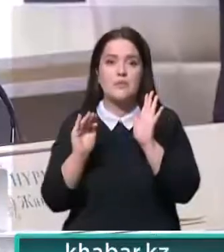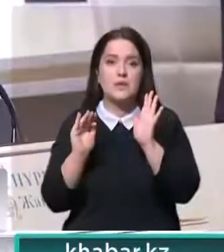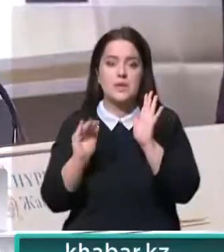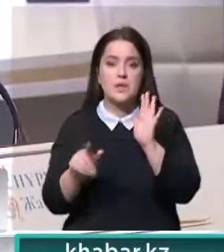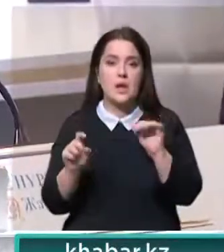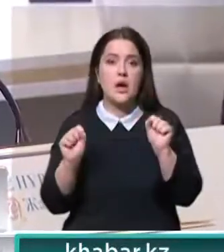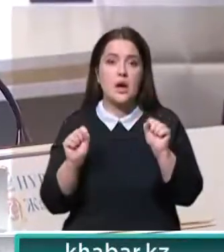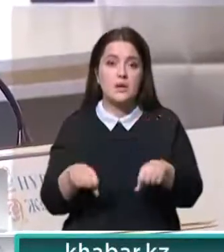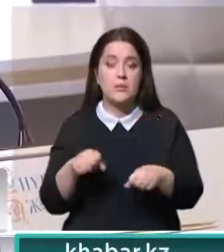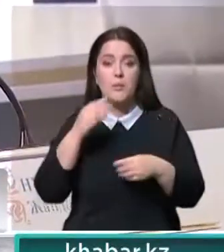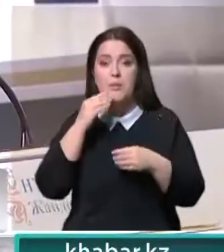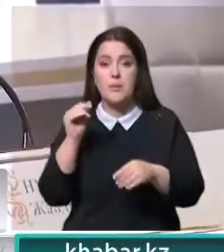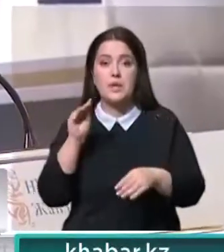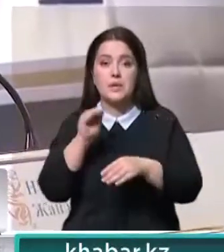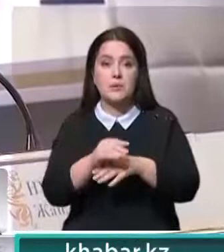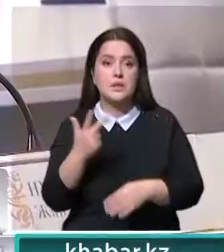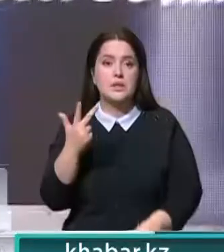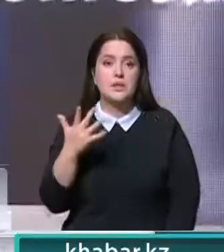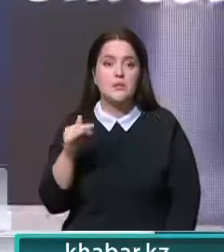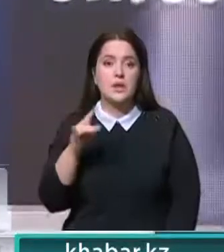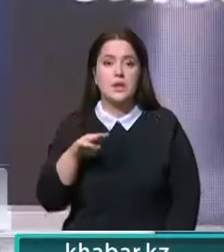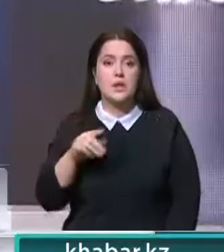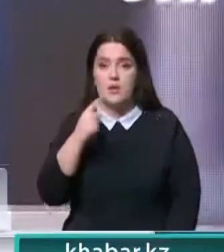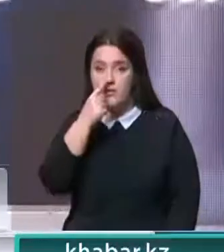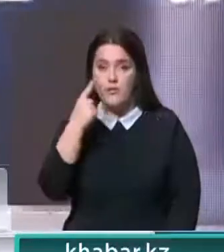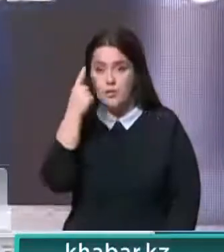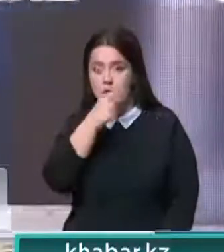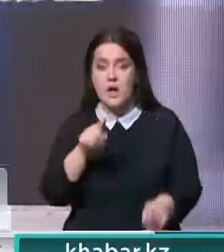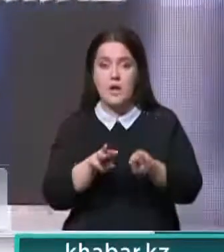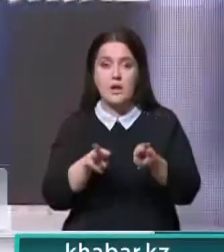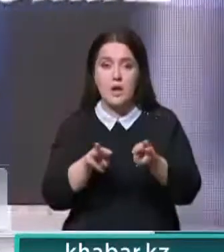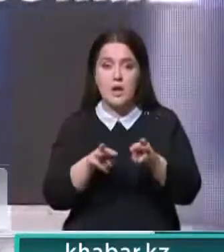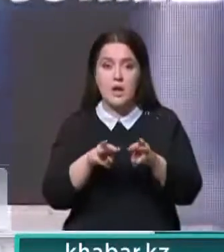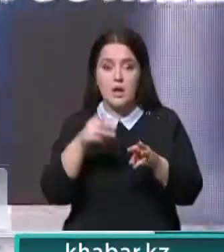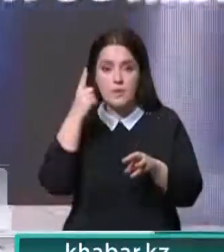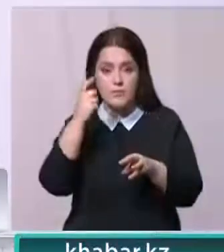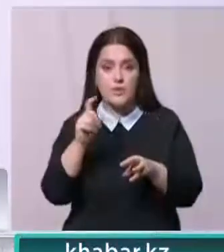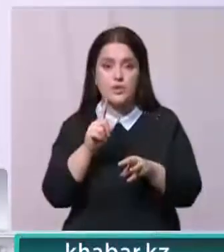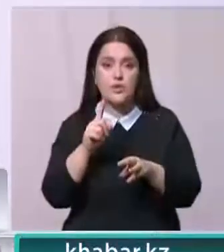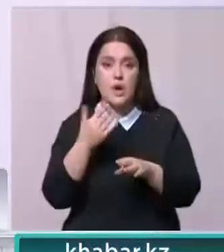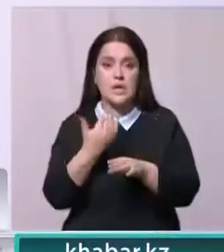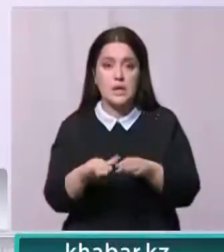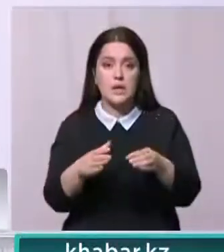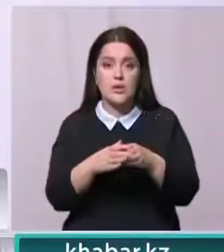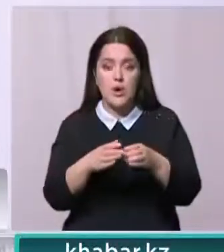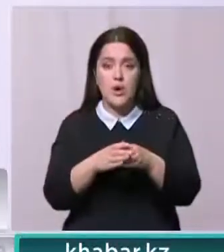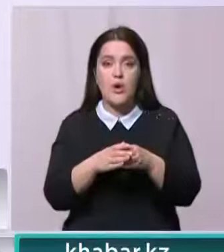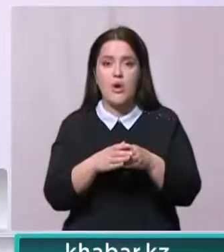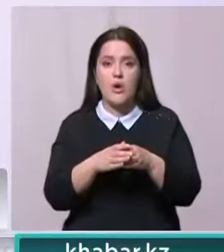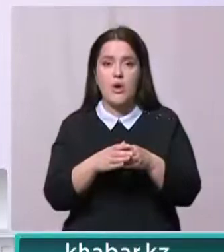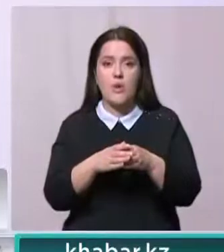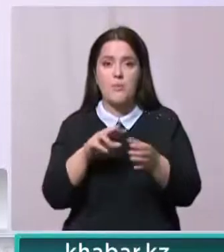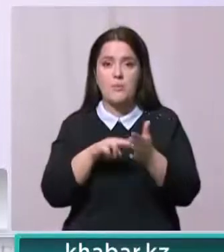885 тысяч. Это позволит привлечь дополнительные 35 миллиардов тенге в год. Министр подчеркнул также, что отдельных категорий